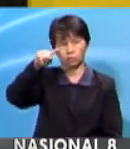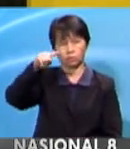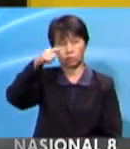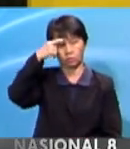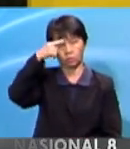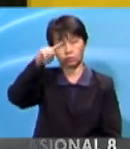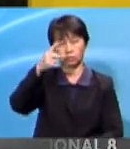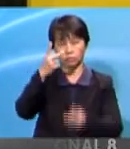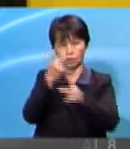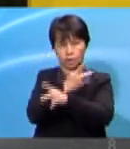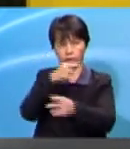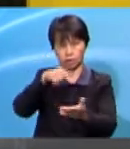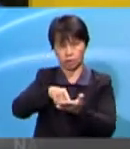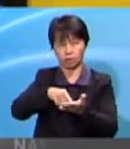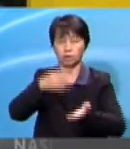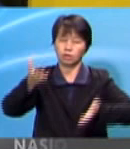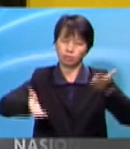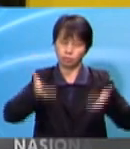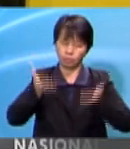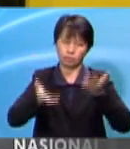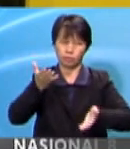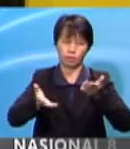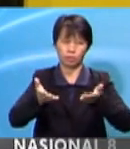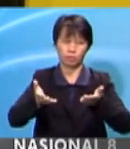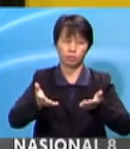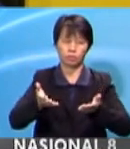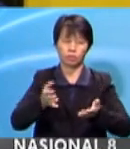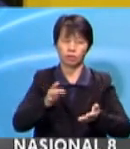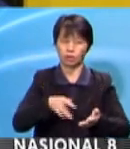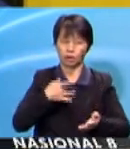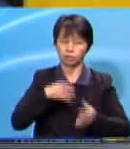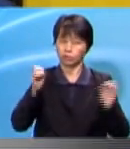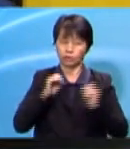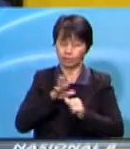kali ini mungkin lakukan